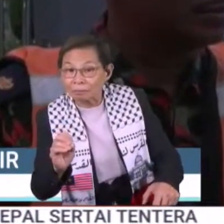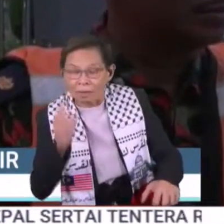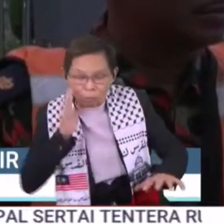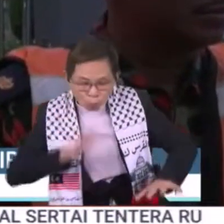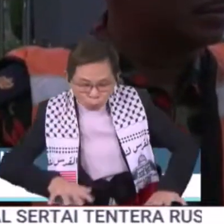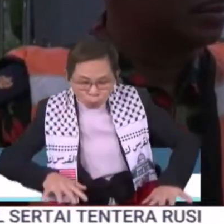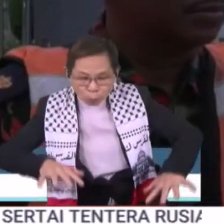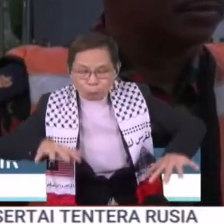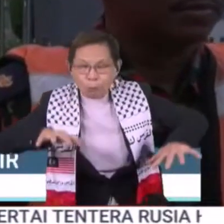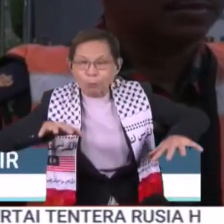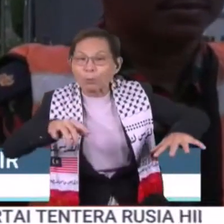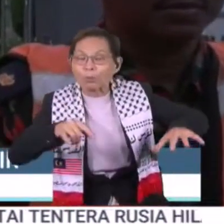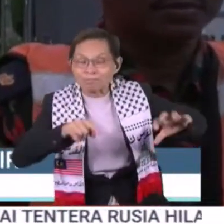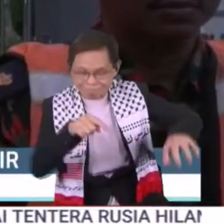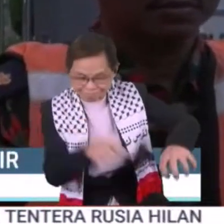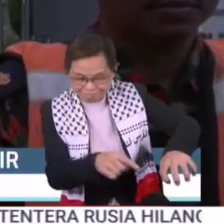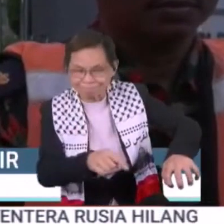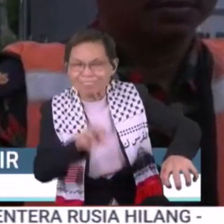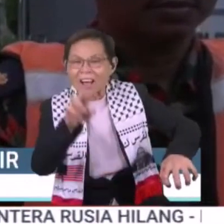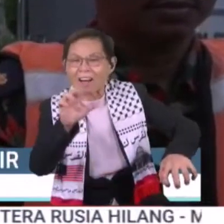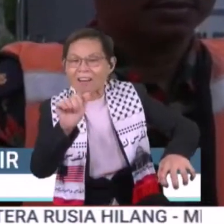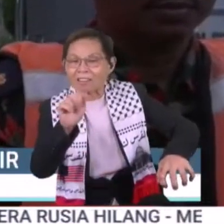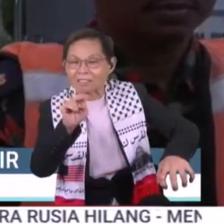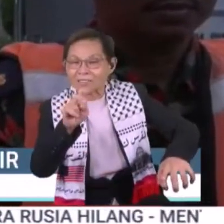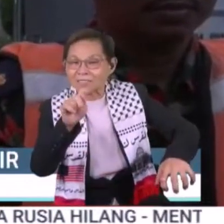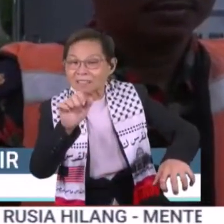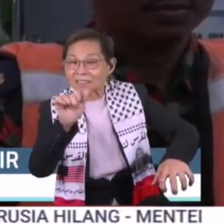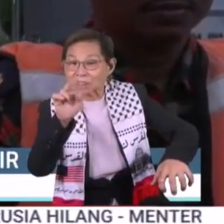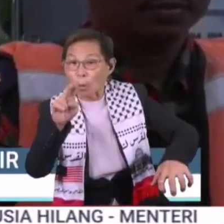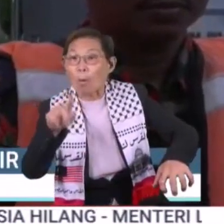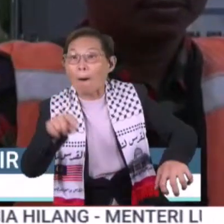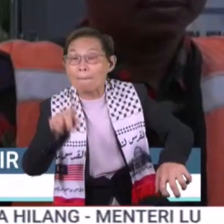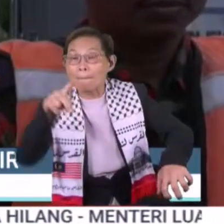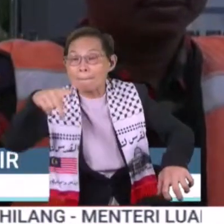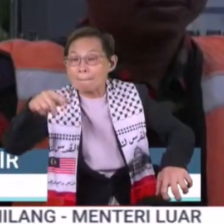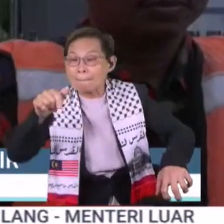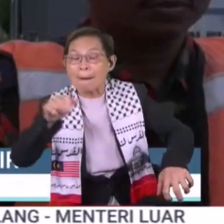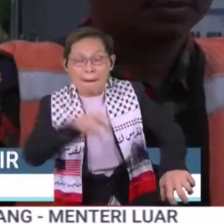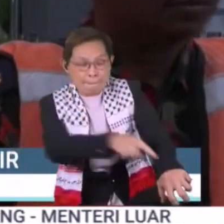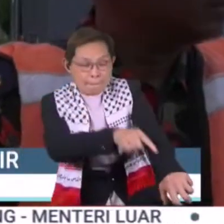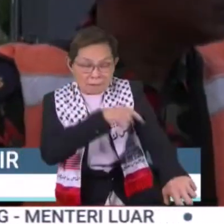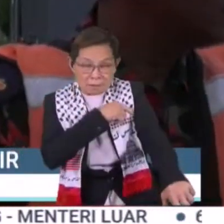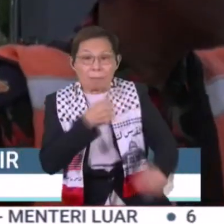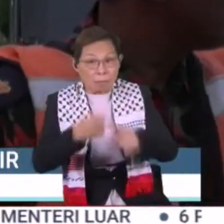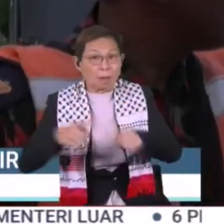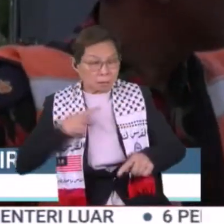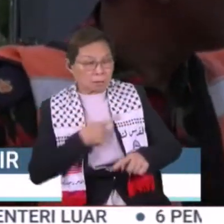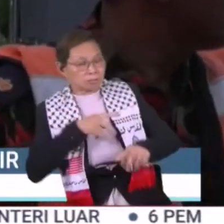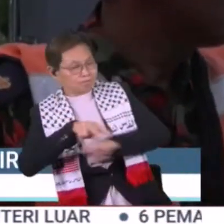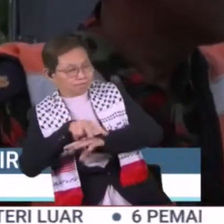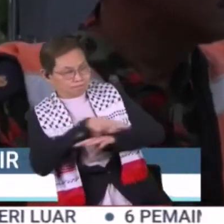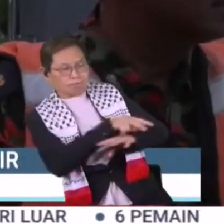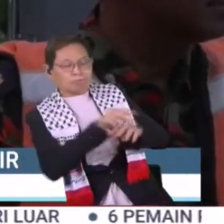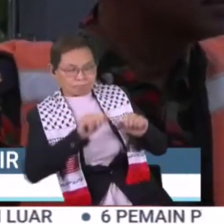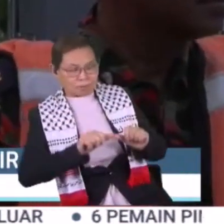air naiklah di kawasan ni kan. Tapi still dalam pengawalan kita, pemantauan